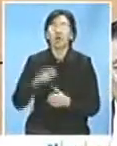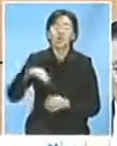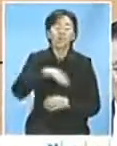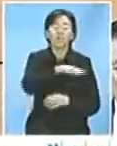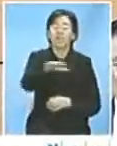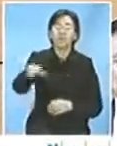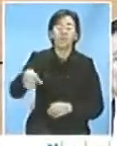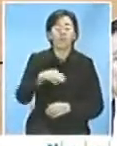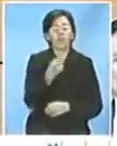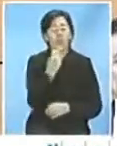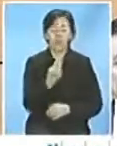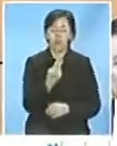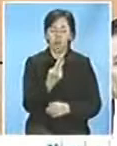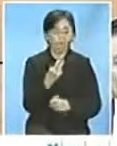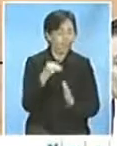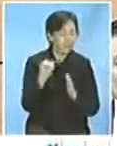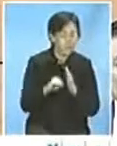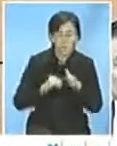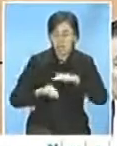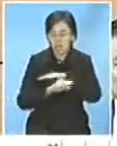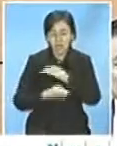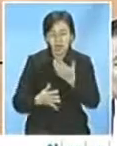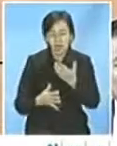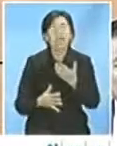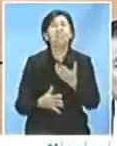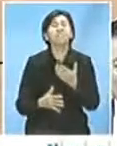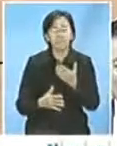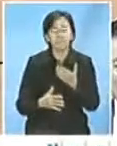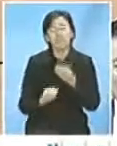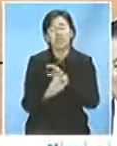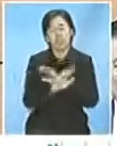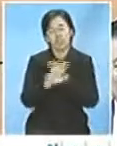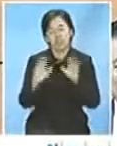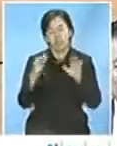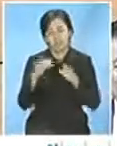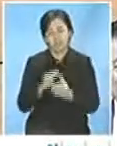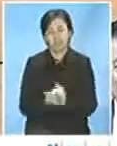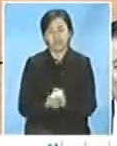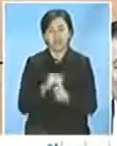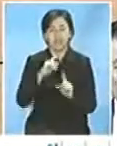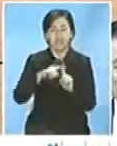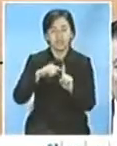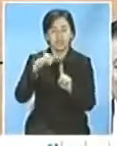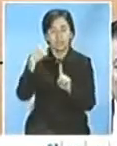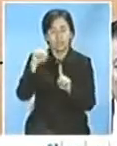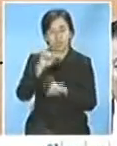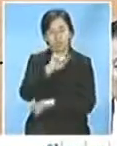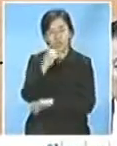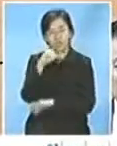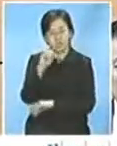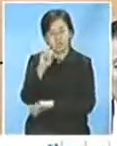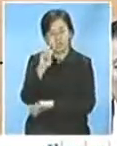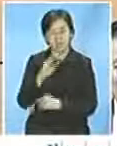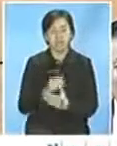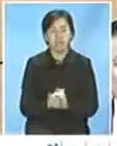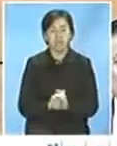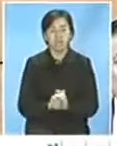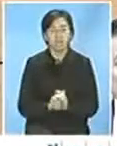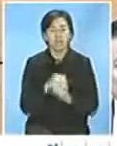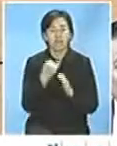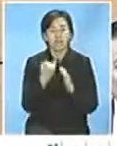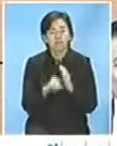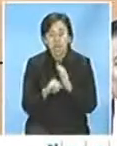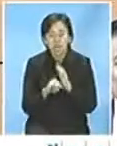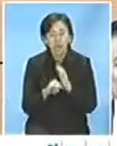มดและท่านประธานครับเหตุการณ์วันที่14ตุลาเขานิรโทษให้กับใครครับ